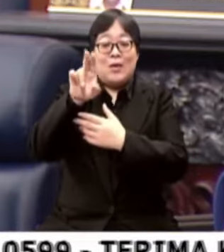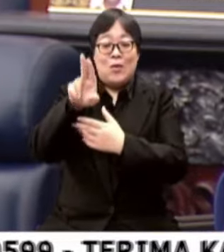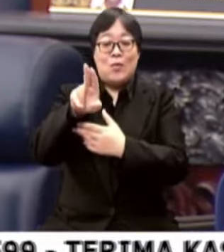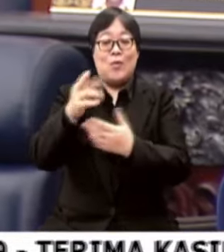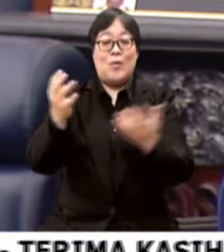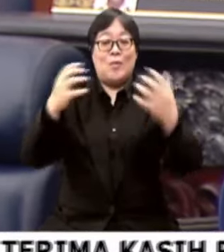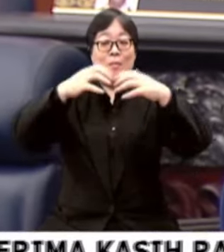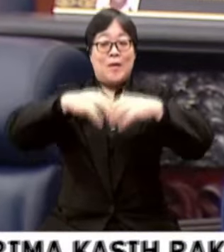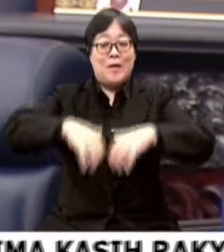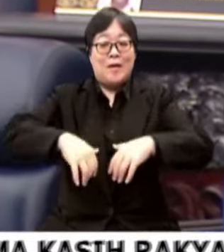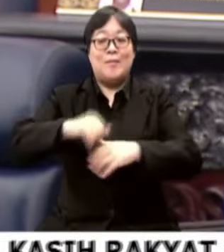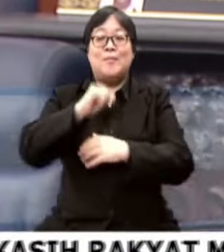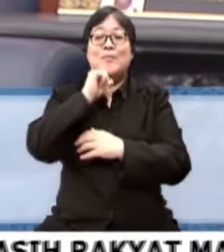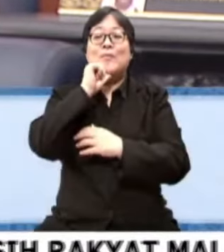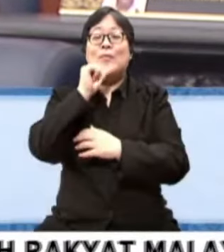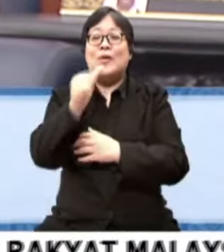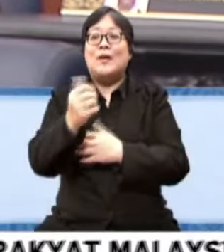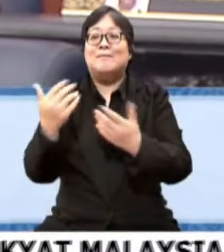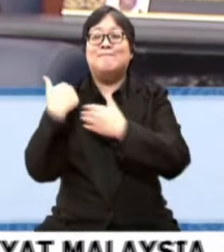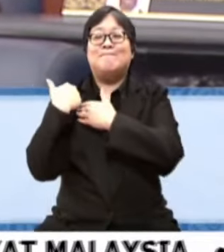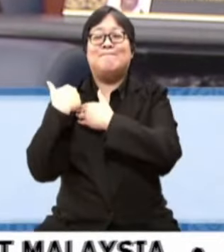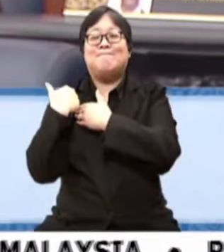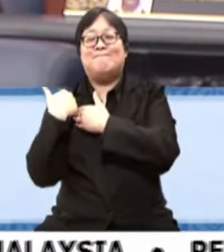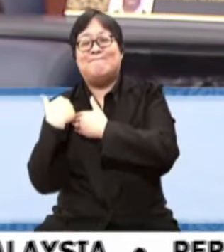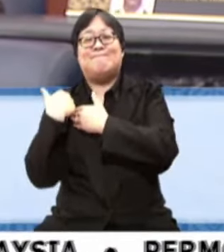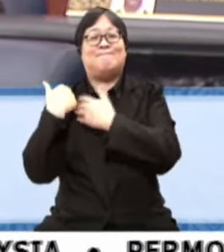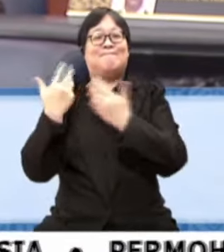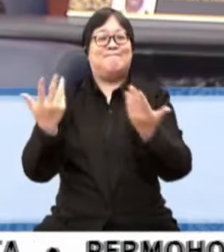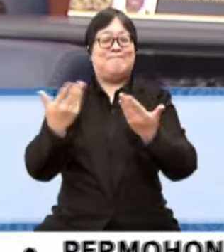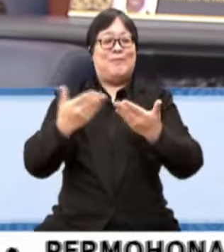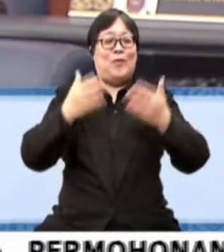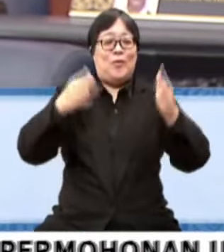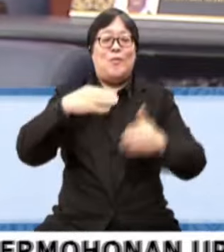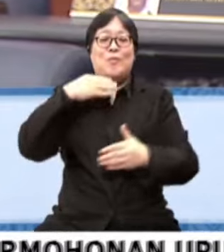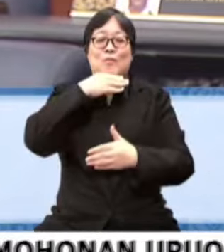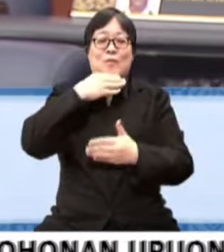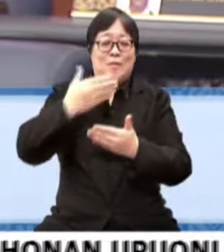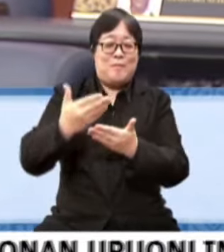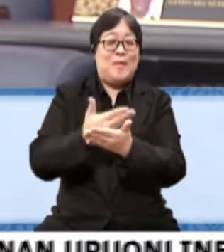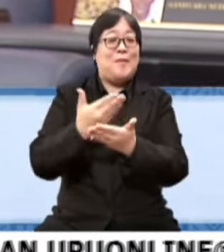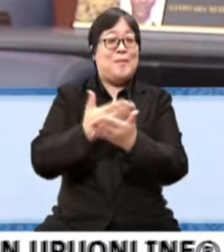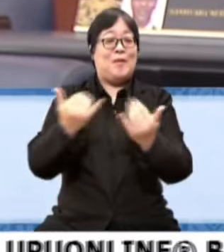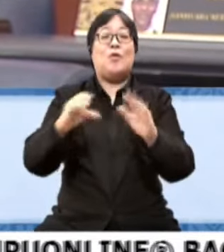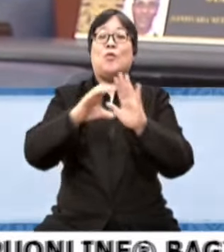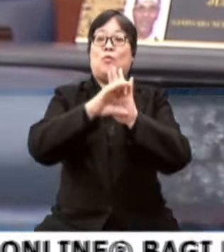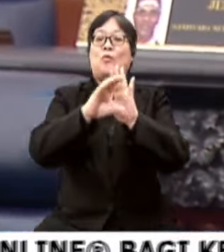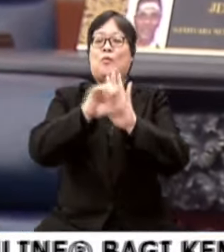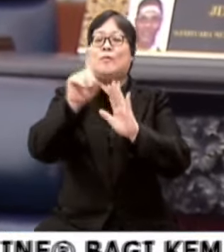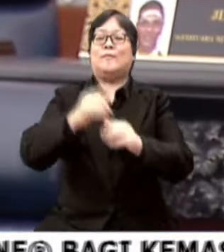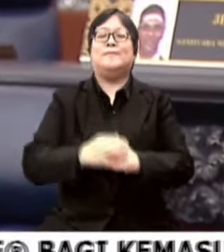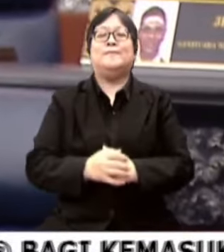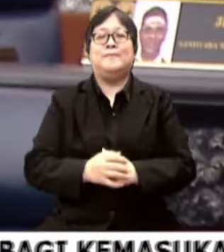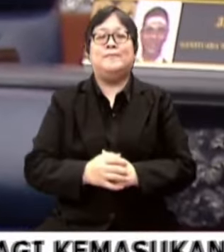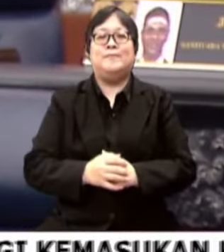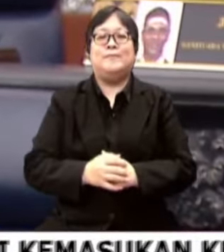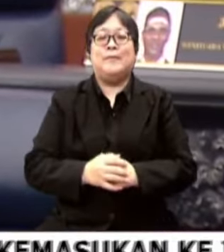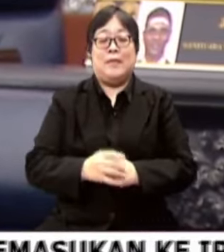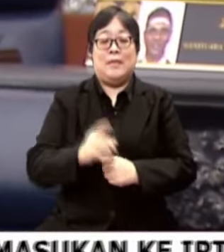bengkak ini bukan menjadi beban kepada anak-anakmu generasi baru sebab contoh yang besar